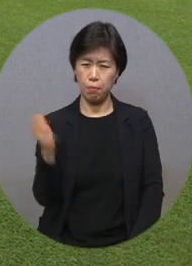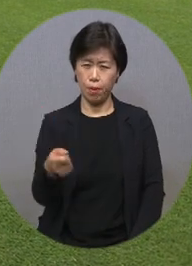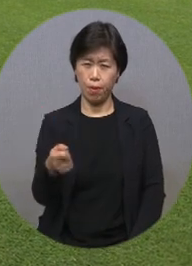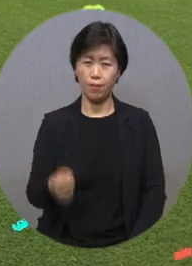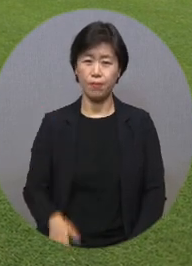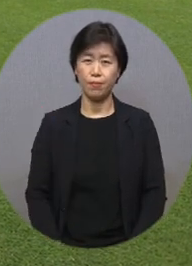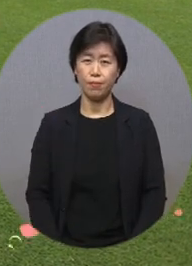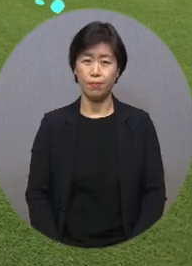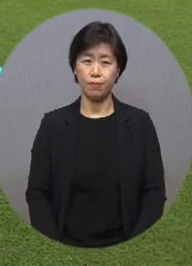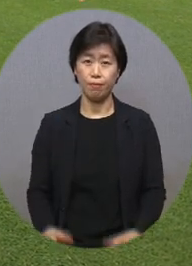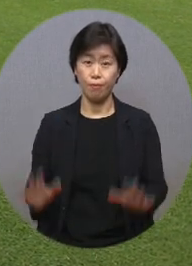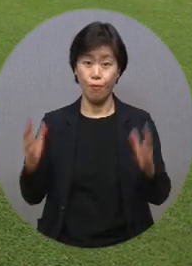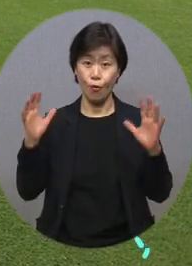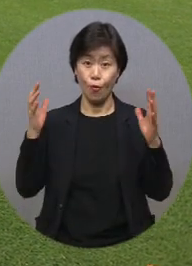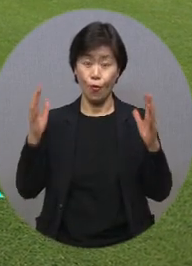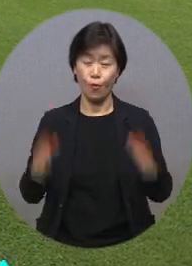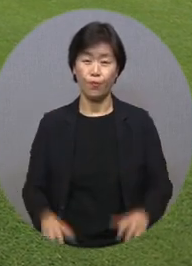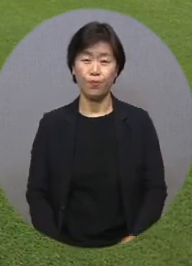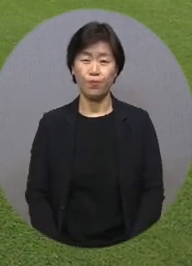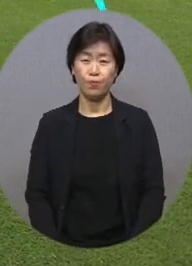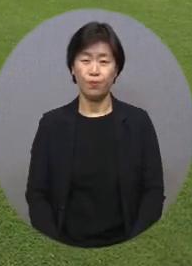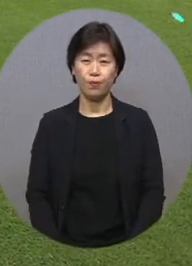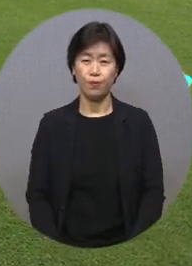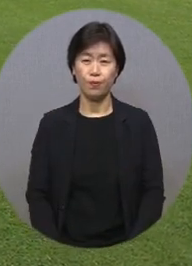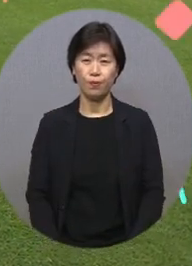너. 우와!